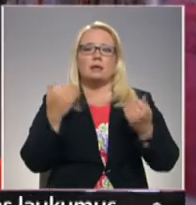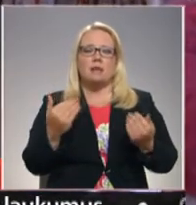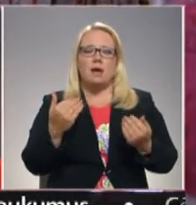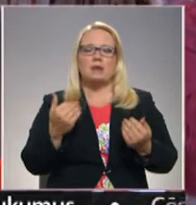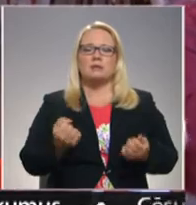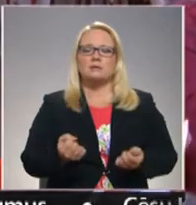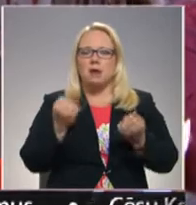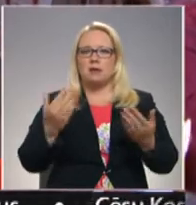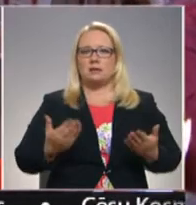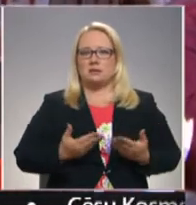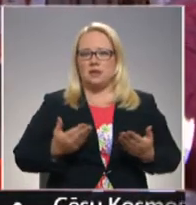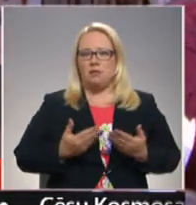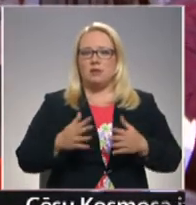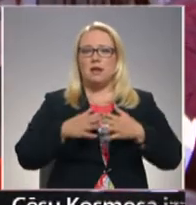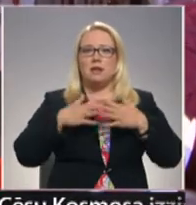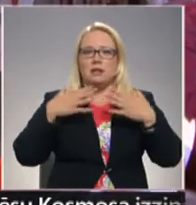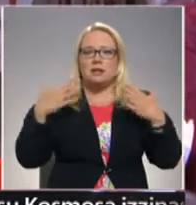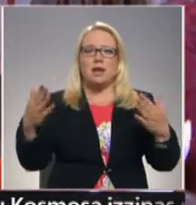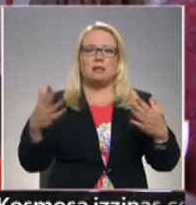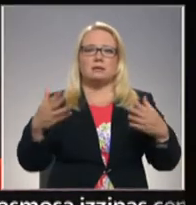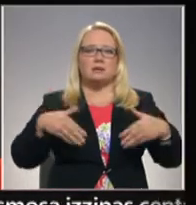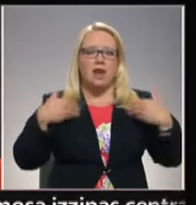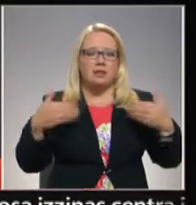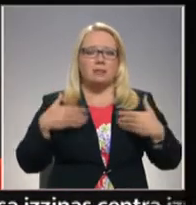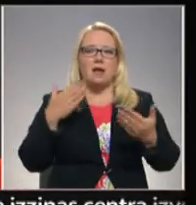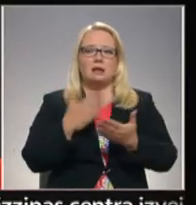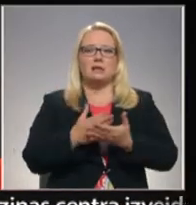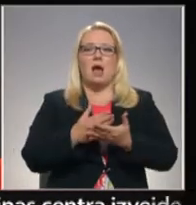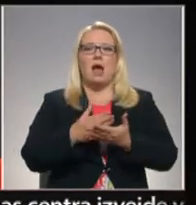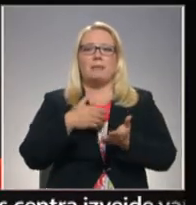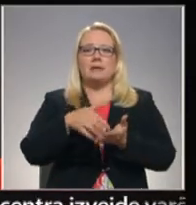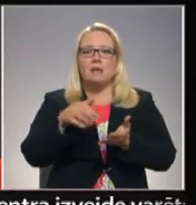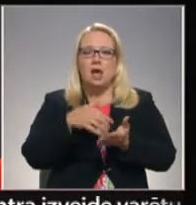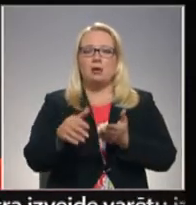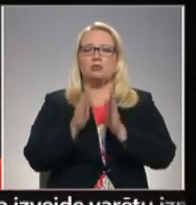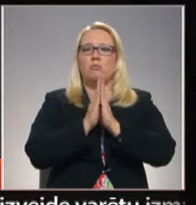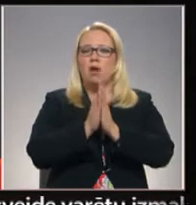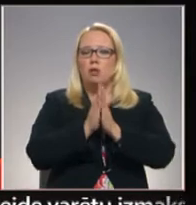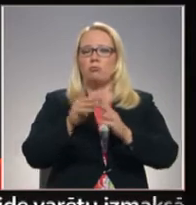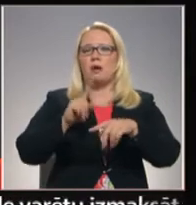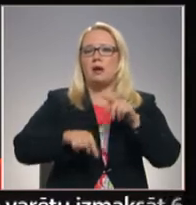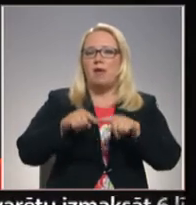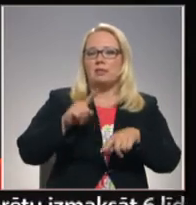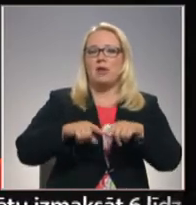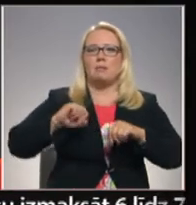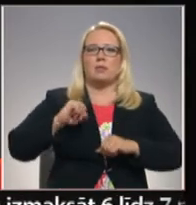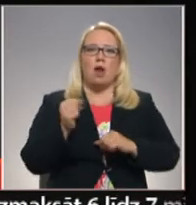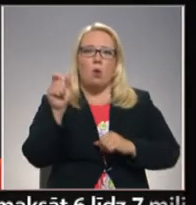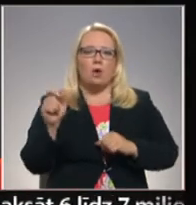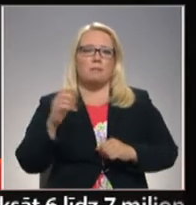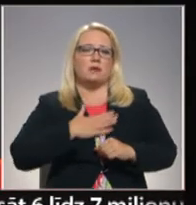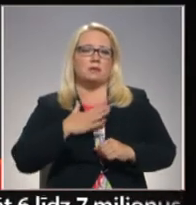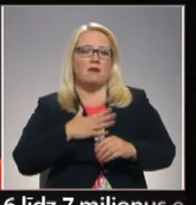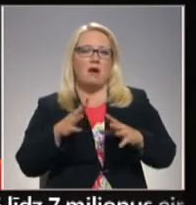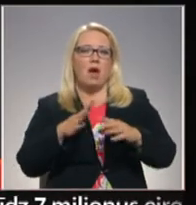Ļoti liels gandarījums, ka mēs esam izstaigājuši un palūgušies par radiem, par draugiem, par savām